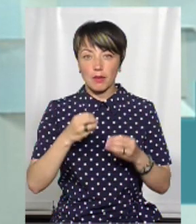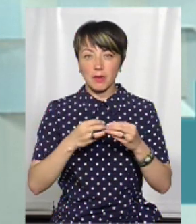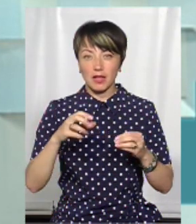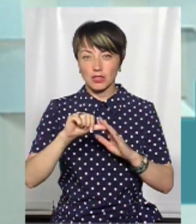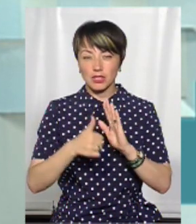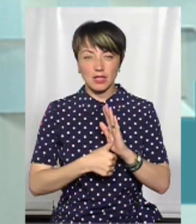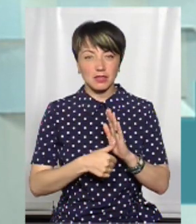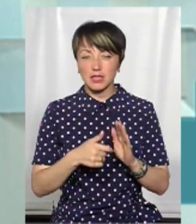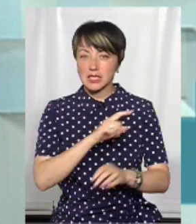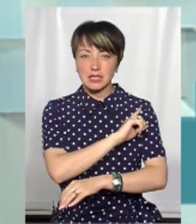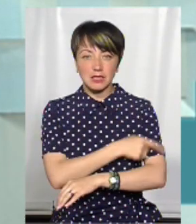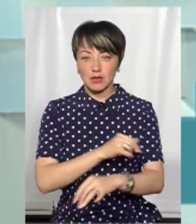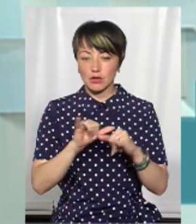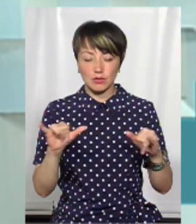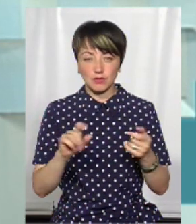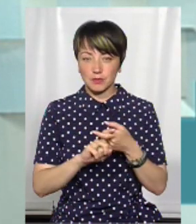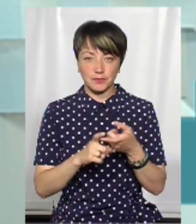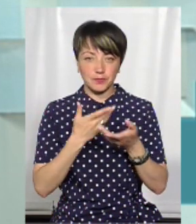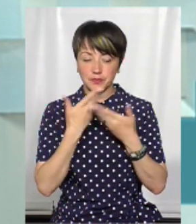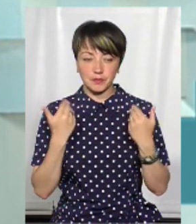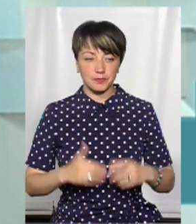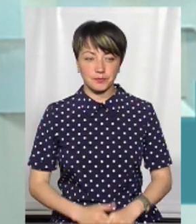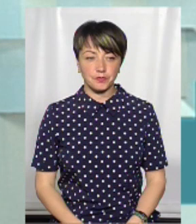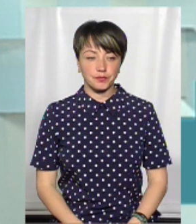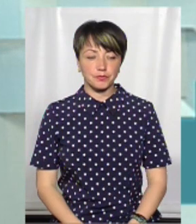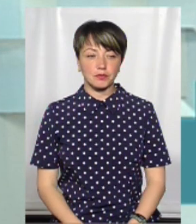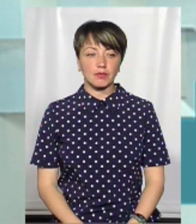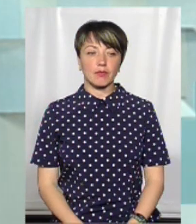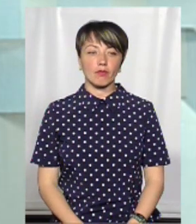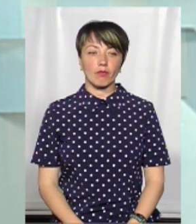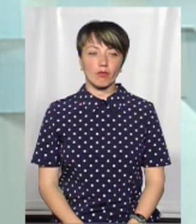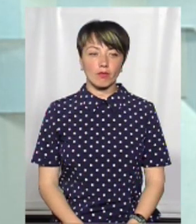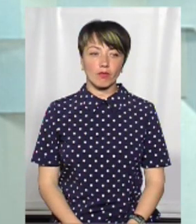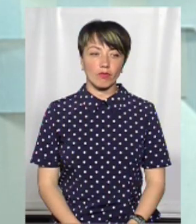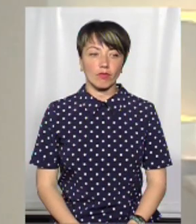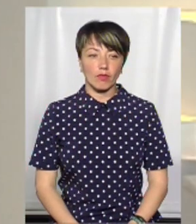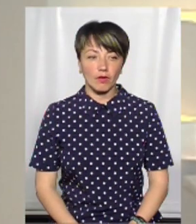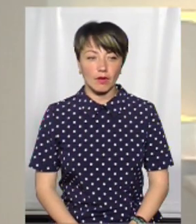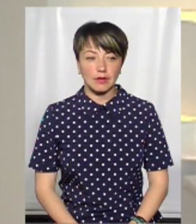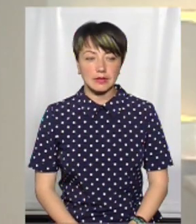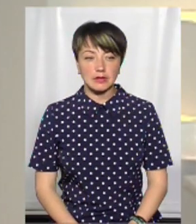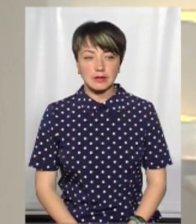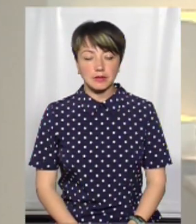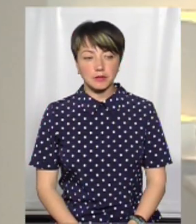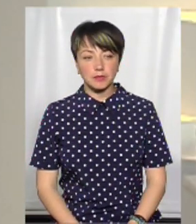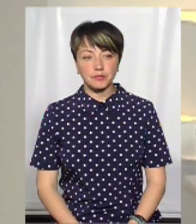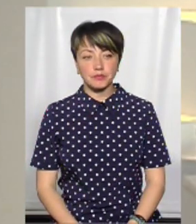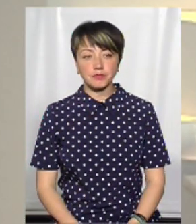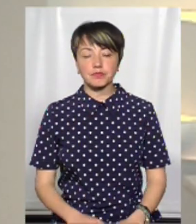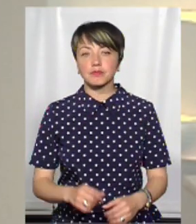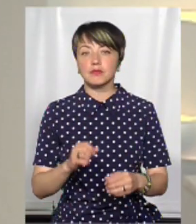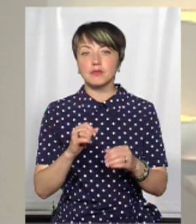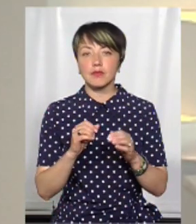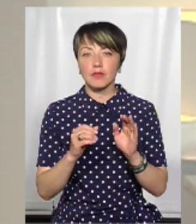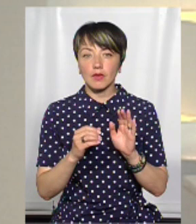мало інтенсивні процеси розвитку різних мікроорганізмів, в тому числі і патогенних. Дякую. На